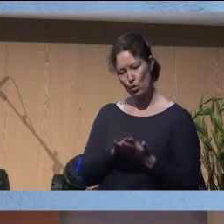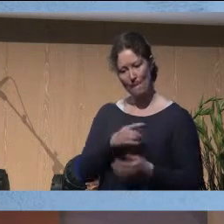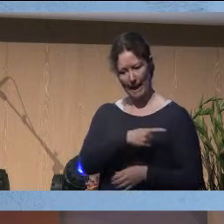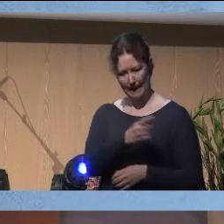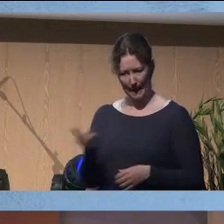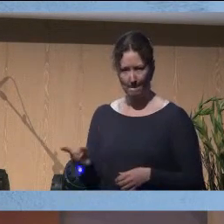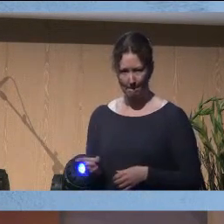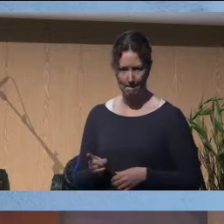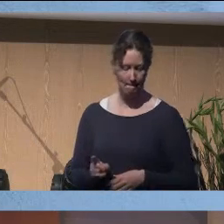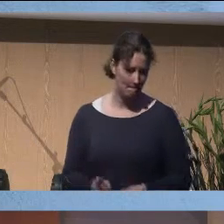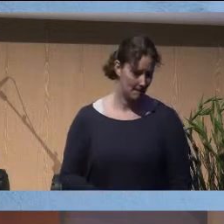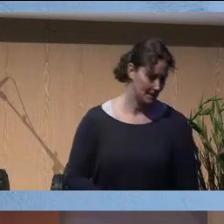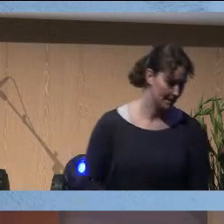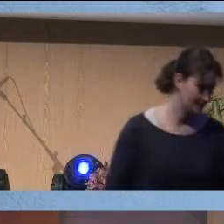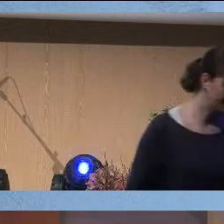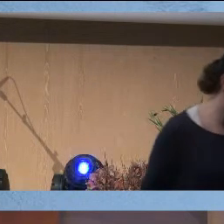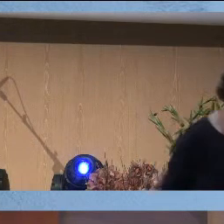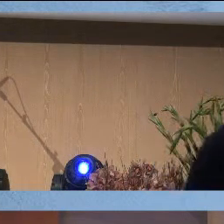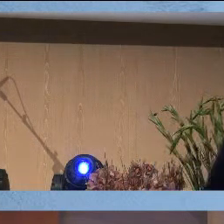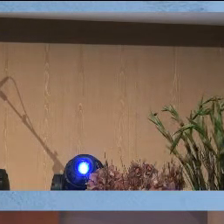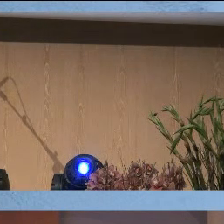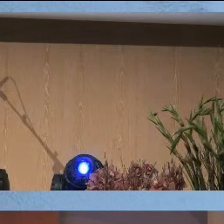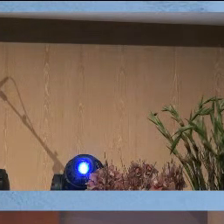dem. Det bygges opp.